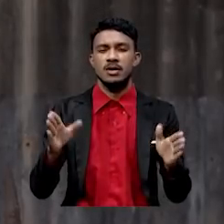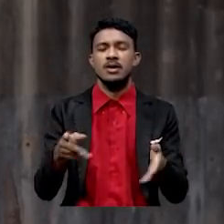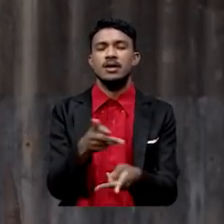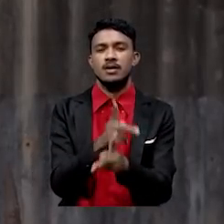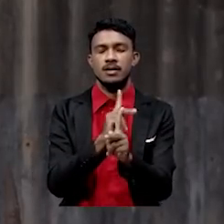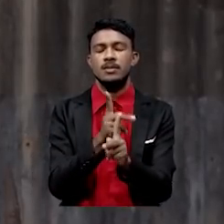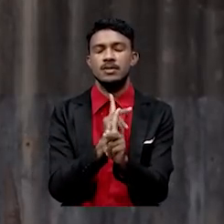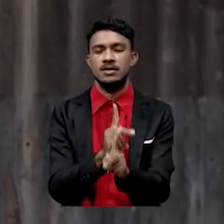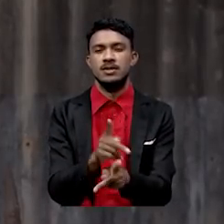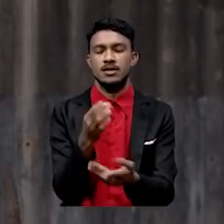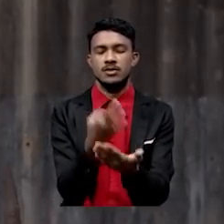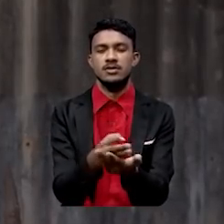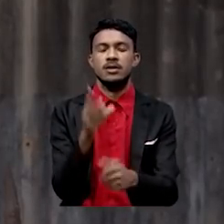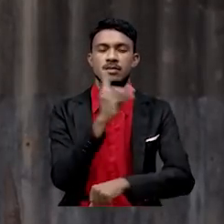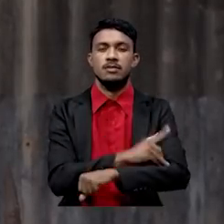fo